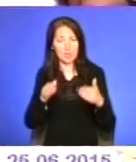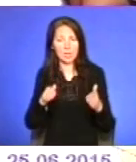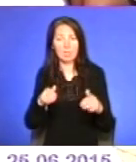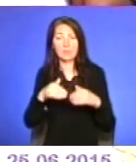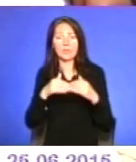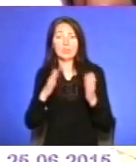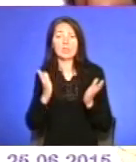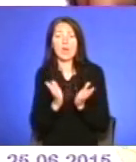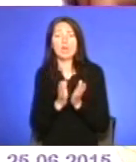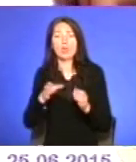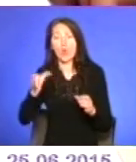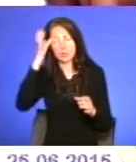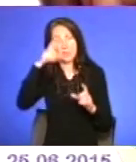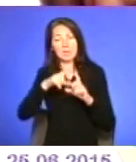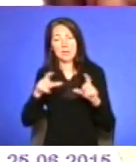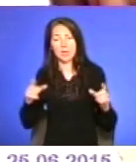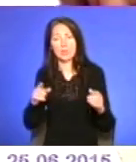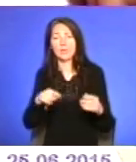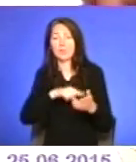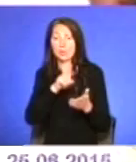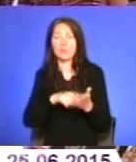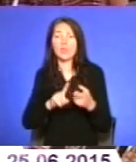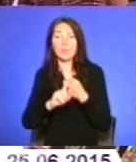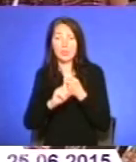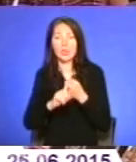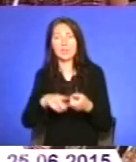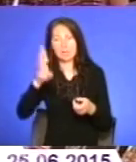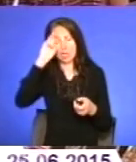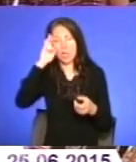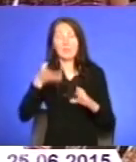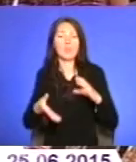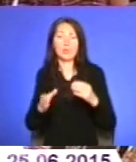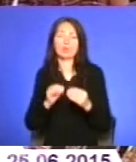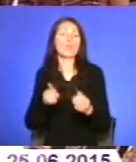загальноосвітніх закладів, оскільки тестування поєднали з державною підсумковою атестацією.